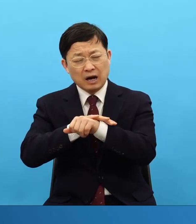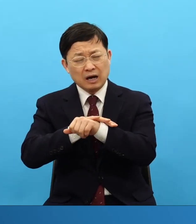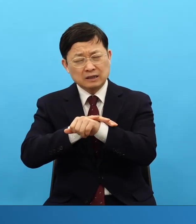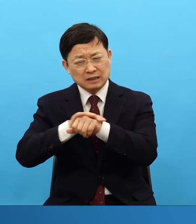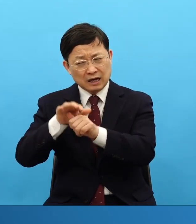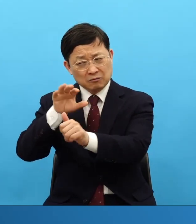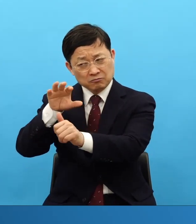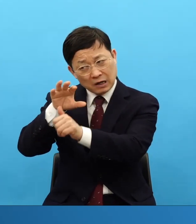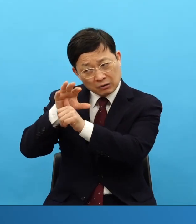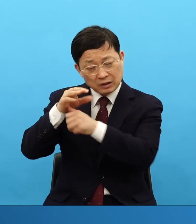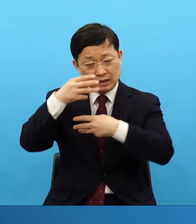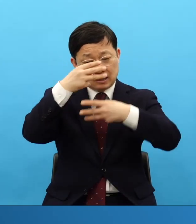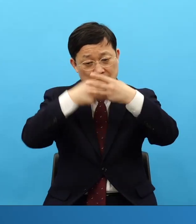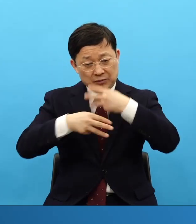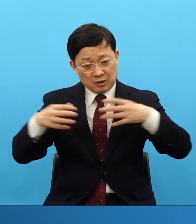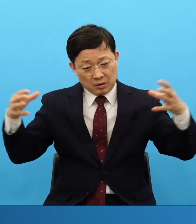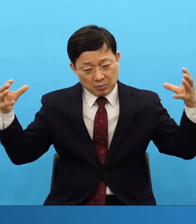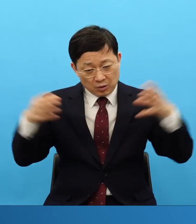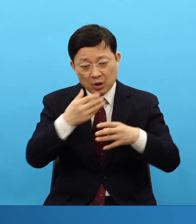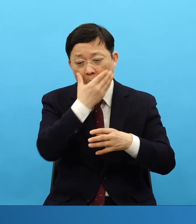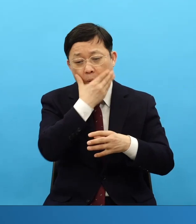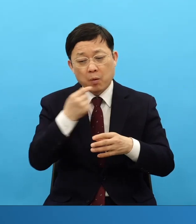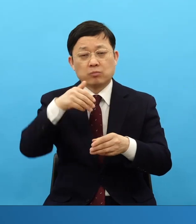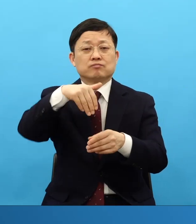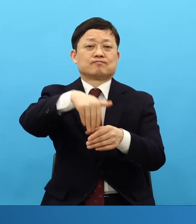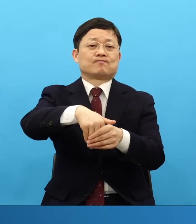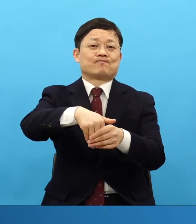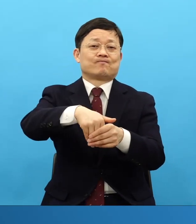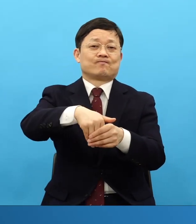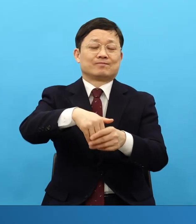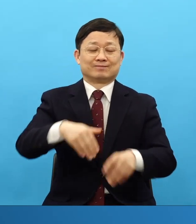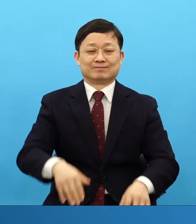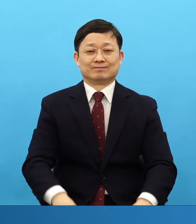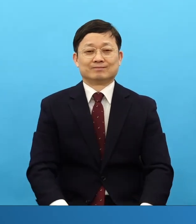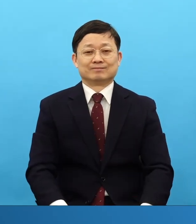are imprinted in our children, so we must imprint the correct things. 드디어